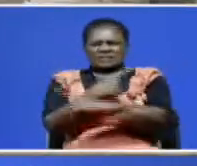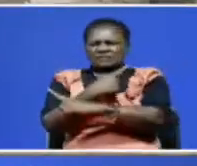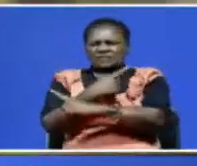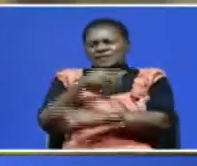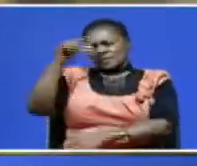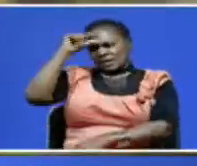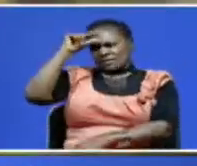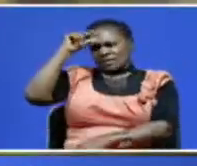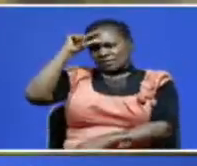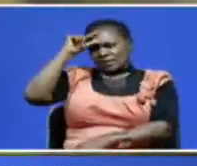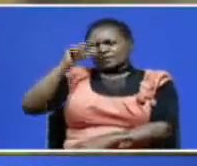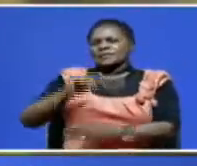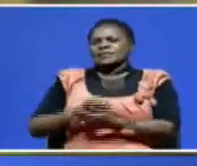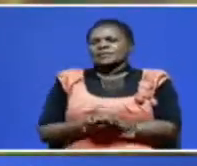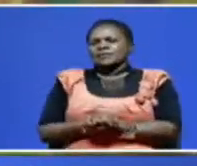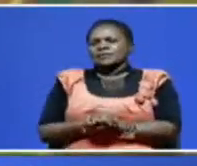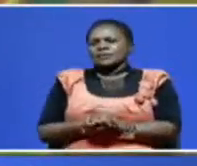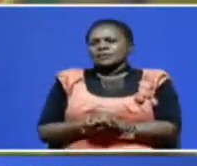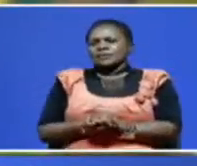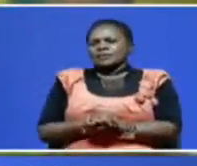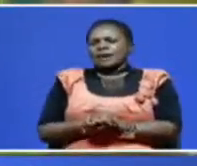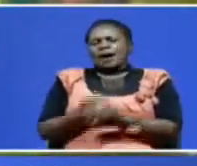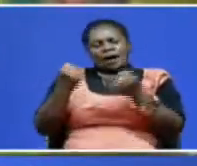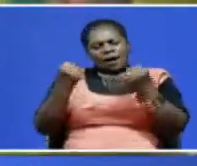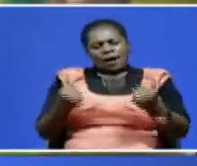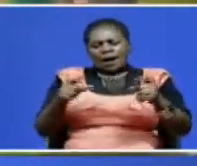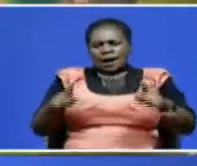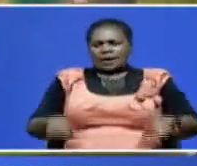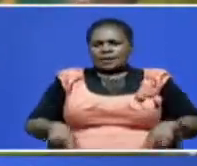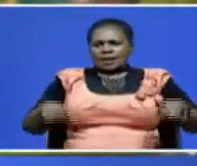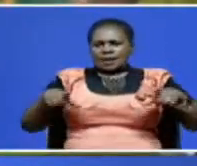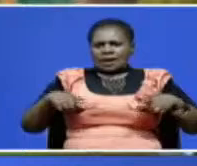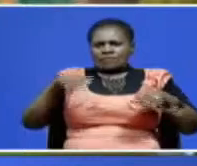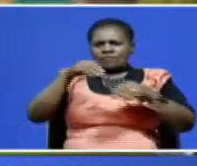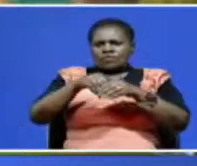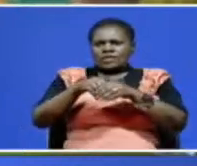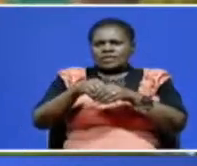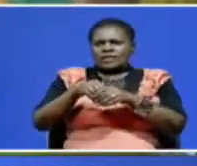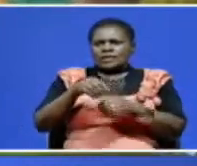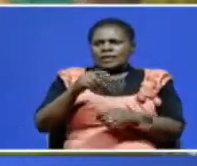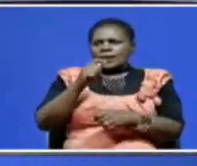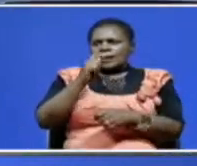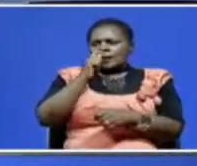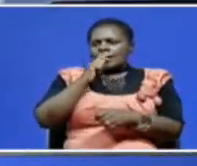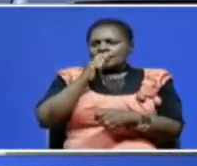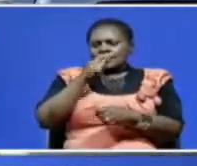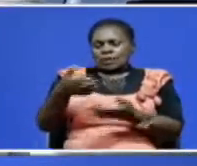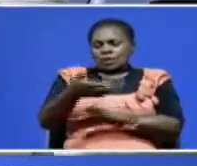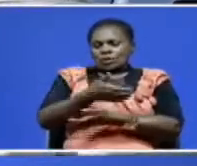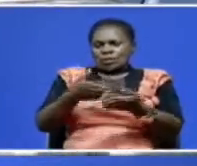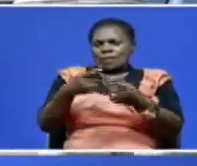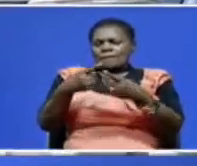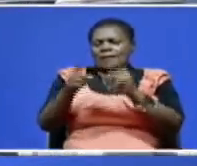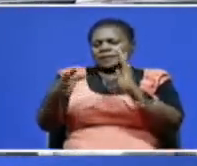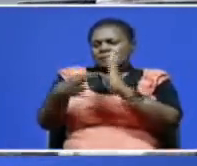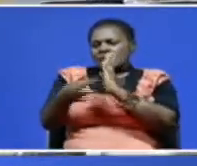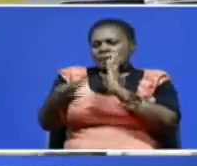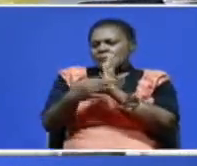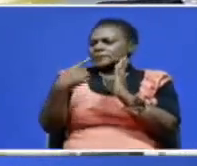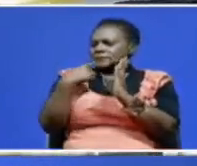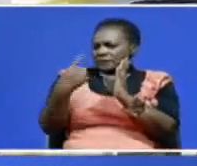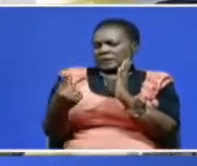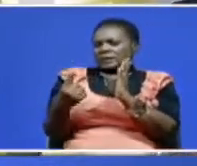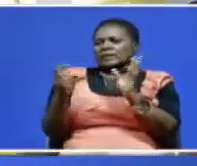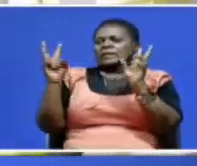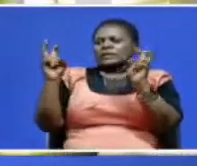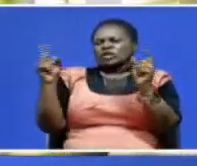mtazamo alionao Bi Amina. Ugumu wa maisha ndani ya taifa la uchumi wa kati. Ingawa wataalamu wanabainisha kuwa